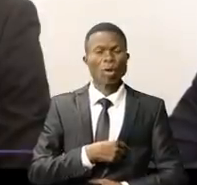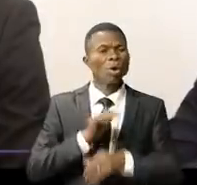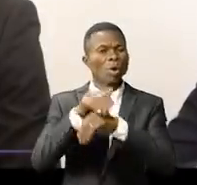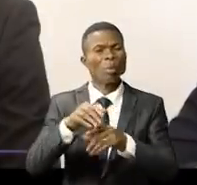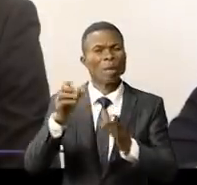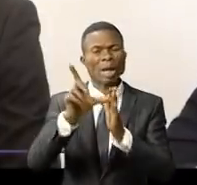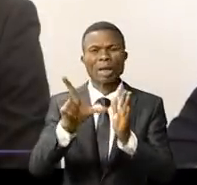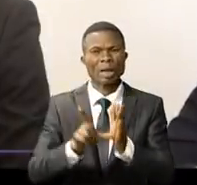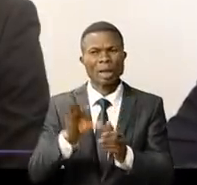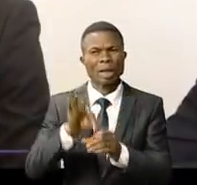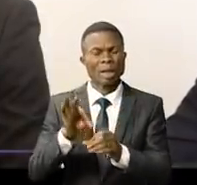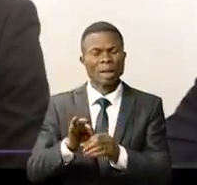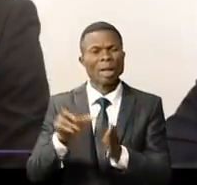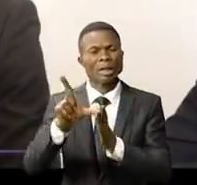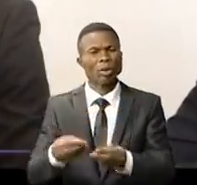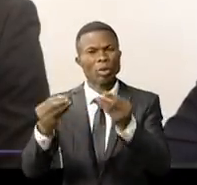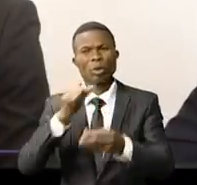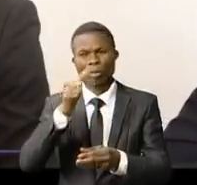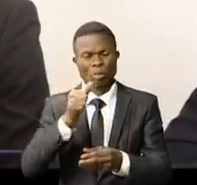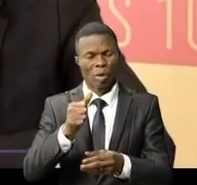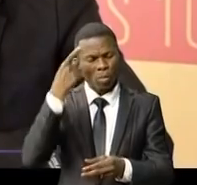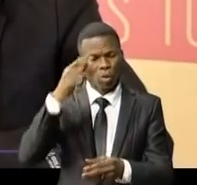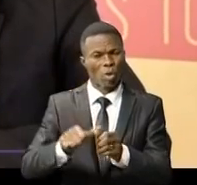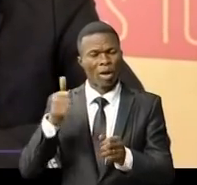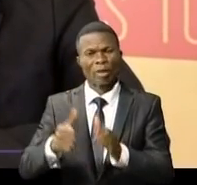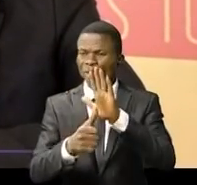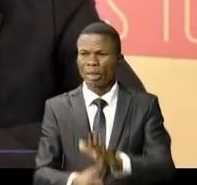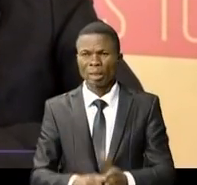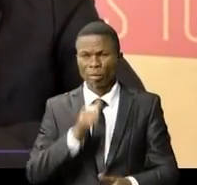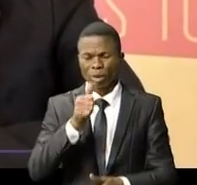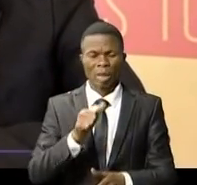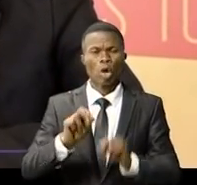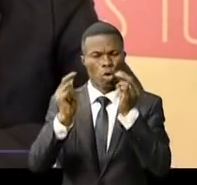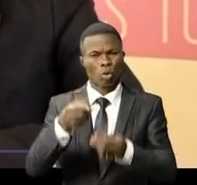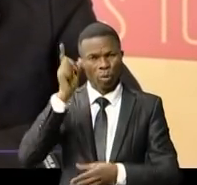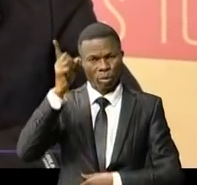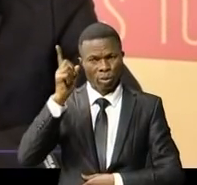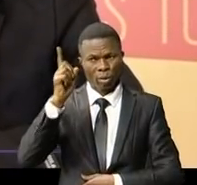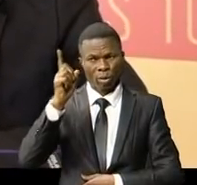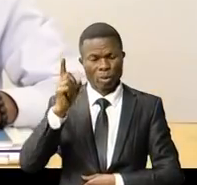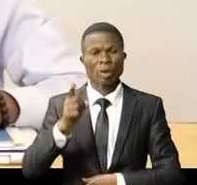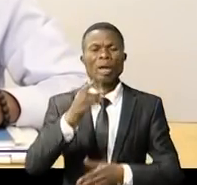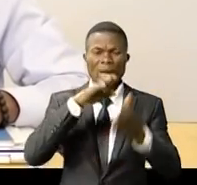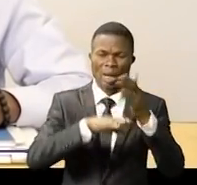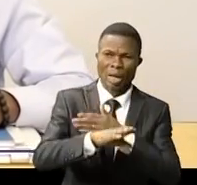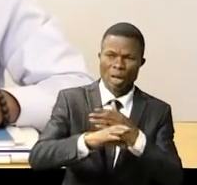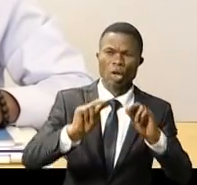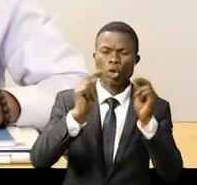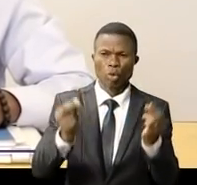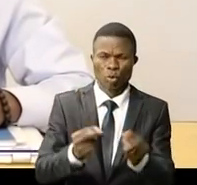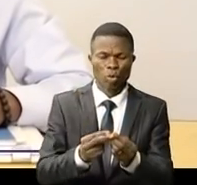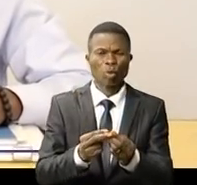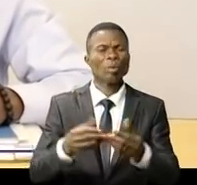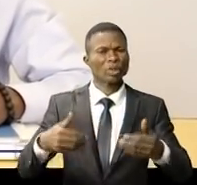des critères pour éviter la discrimination. La première série a eu à voir la représentation de toutes les parties